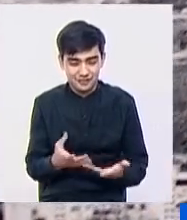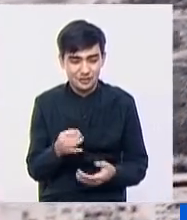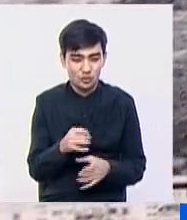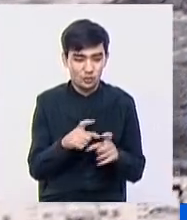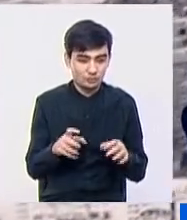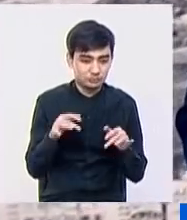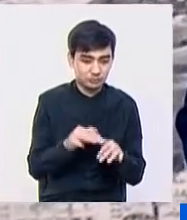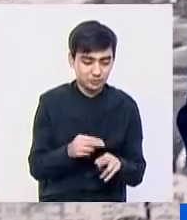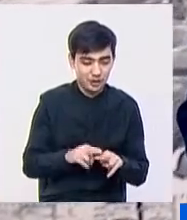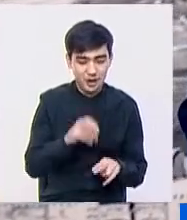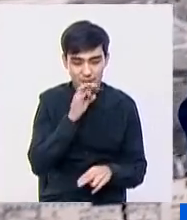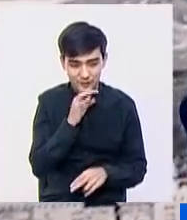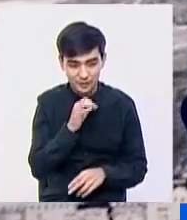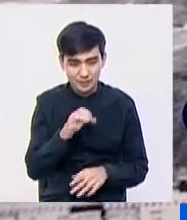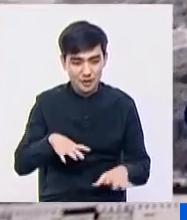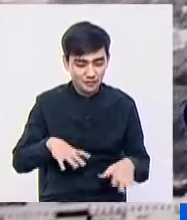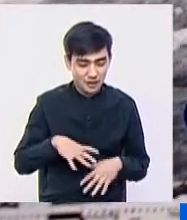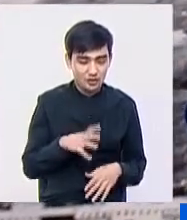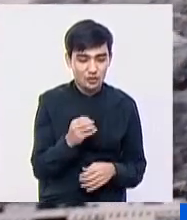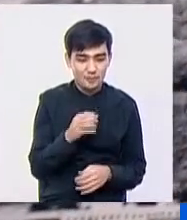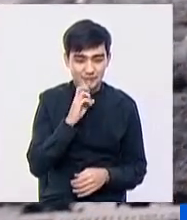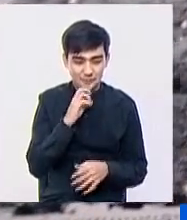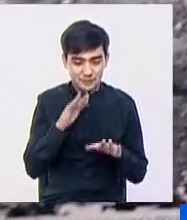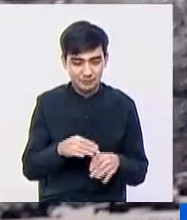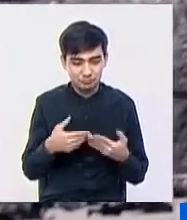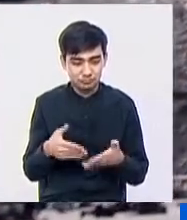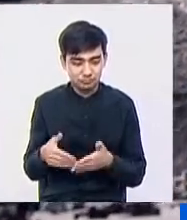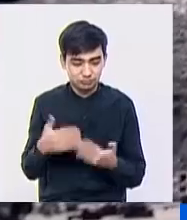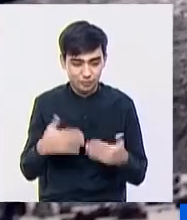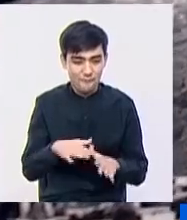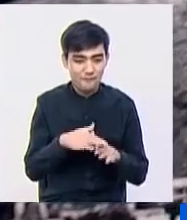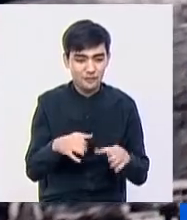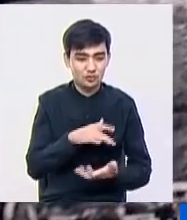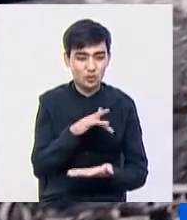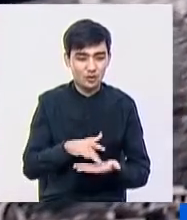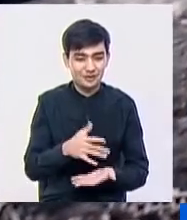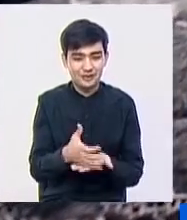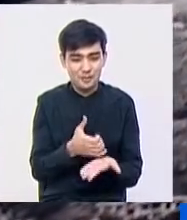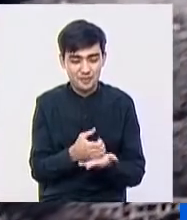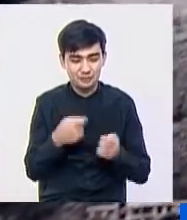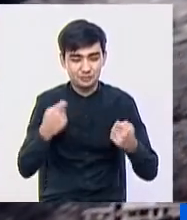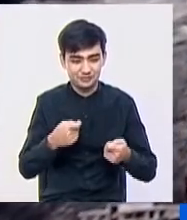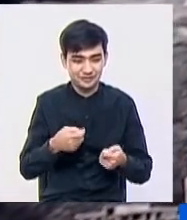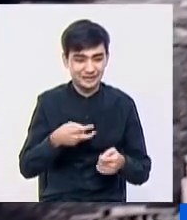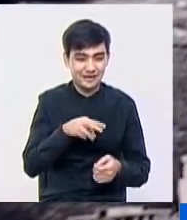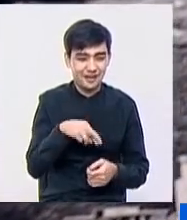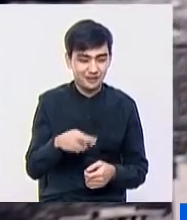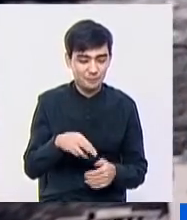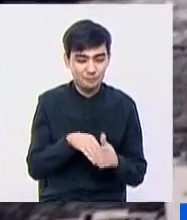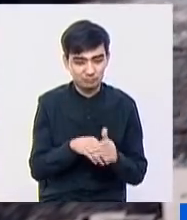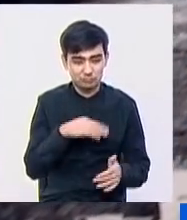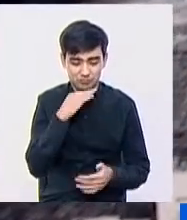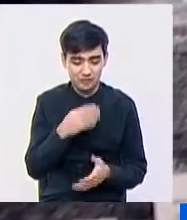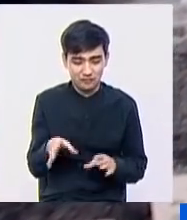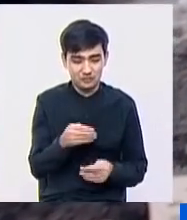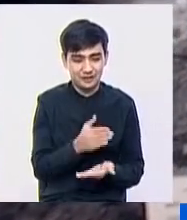клиентов начали аптеки, рынки и автозаправочные станции. Власти города сообщили, что запасов продовольствия на складах дистрибьюторов